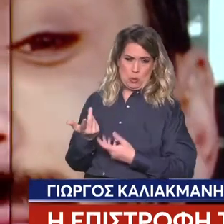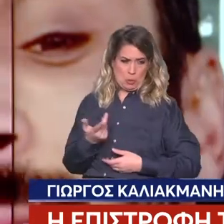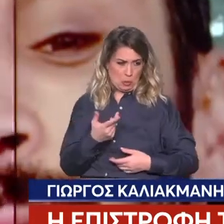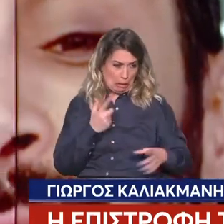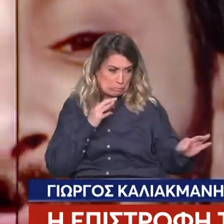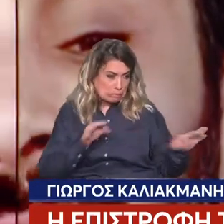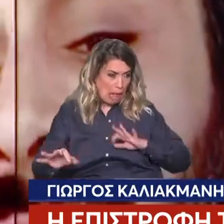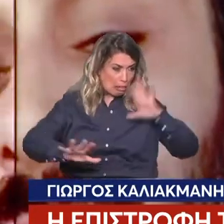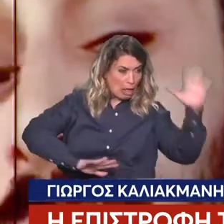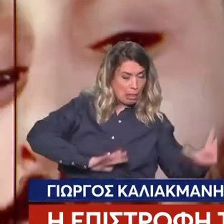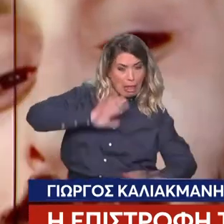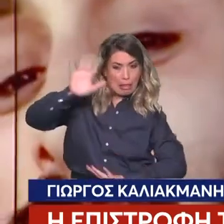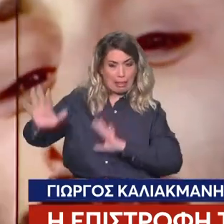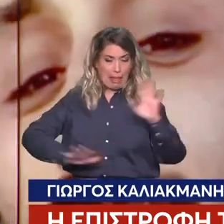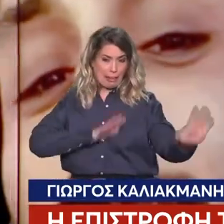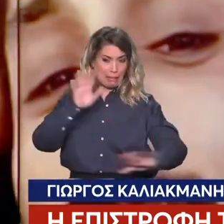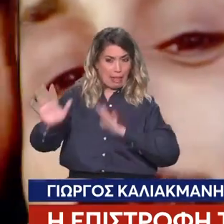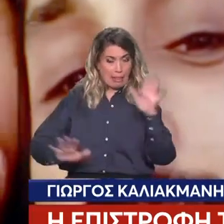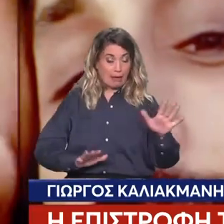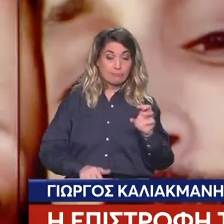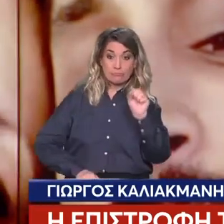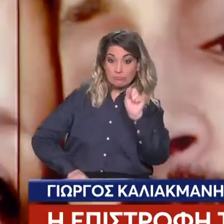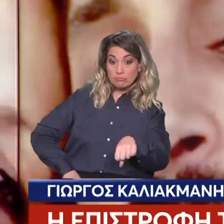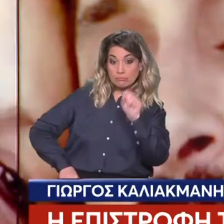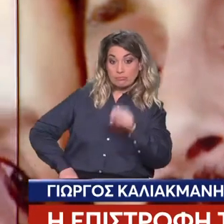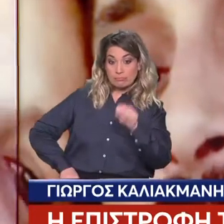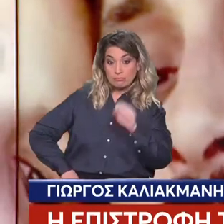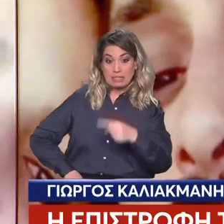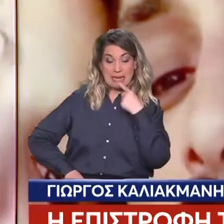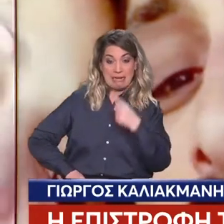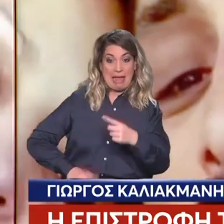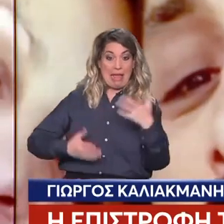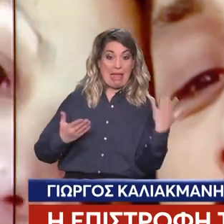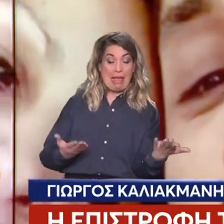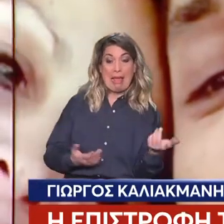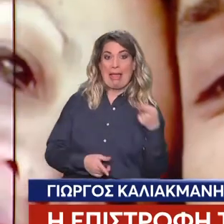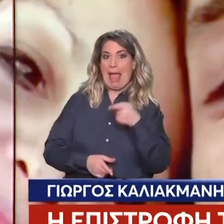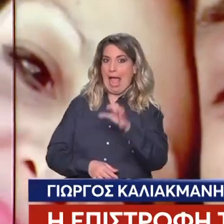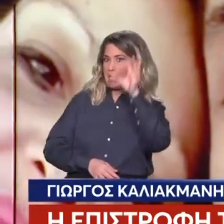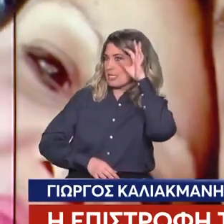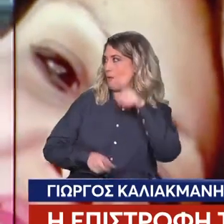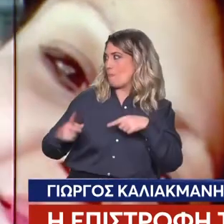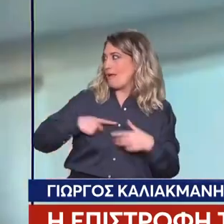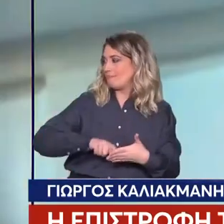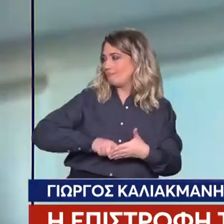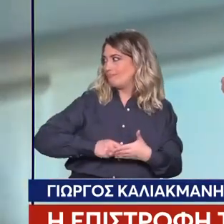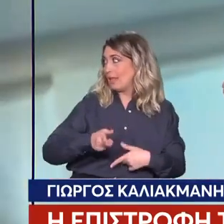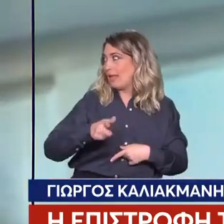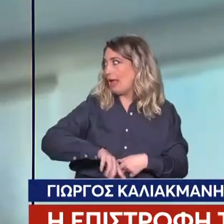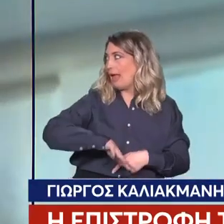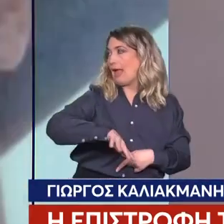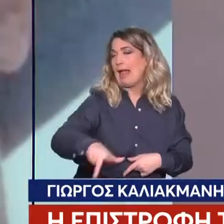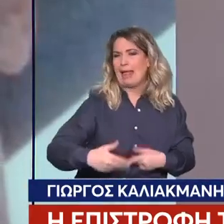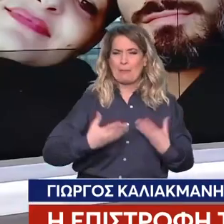Πήγε να παραπλανήσει και κατόπιν που είπε ότι ο αστυνομικός κλείδωσε, δηλαδή θυμόταν. Τρεις φορές κλείδωσε την πόρτα κτλ. Άρα, α πούμε, στη σκηνοθεσία